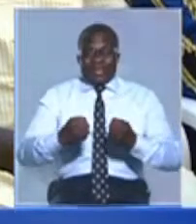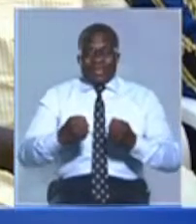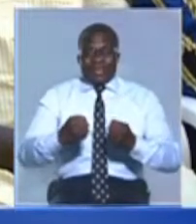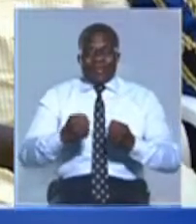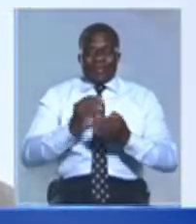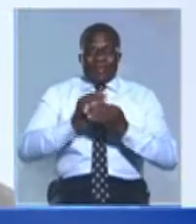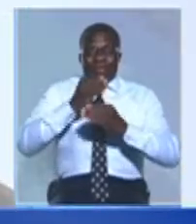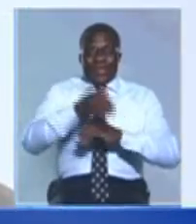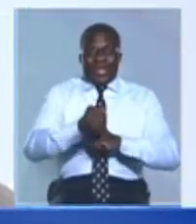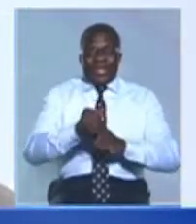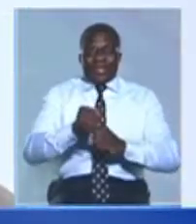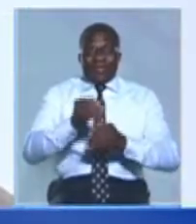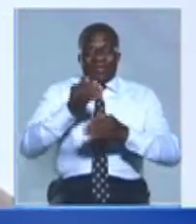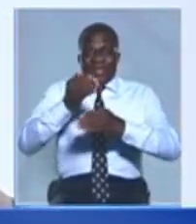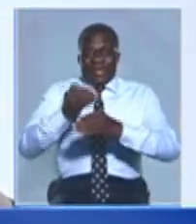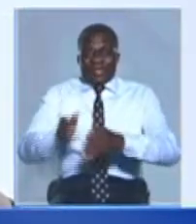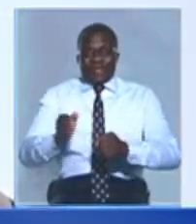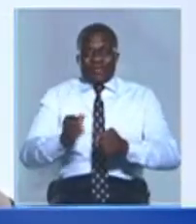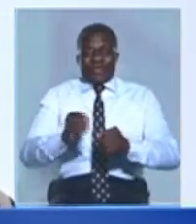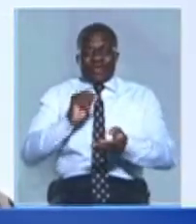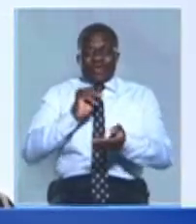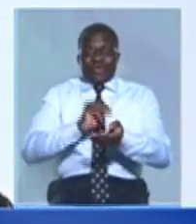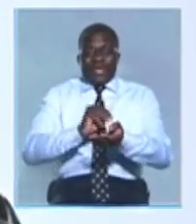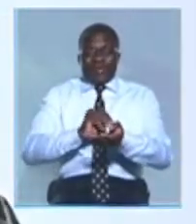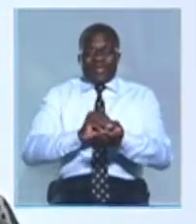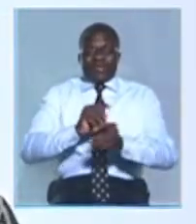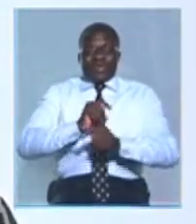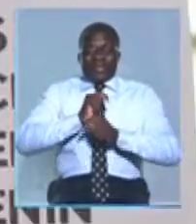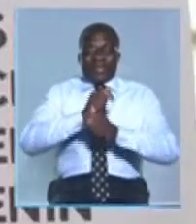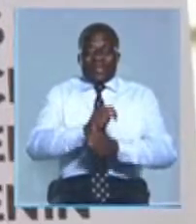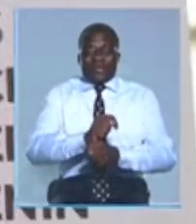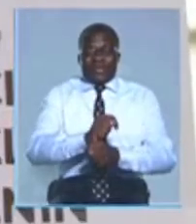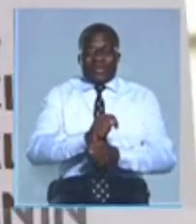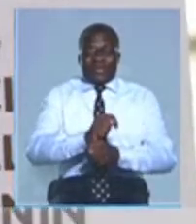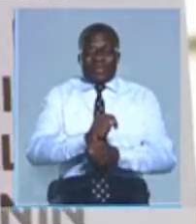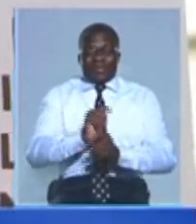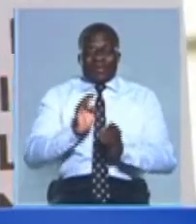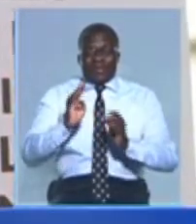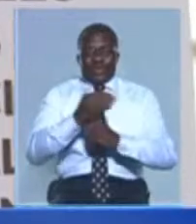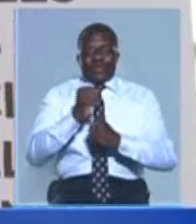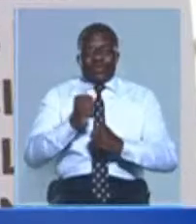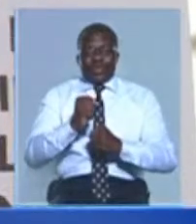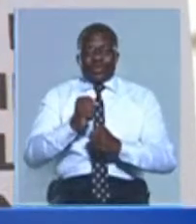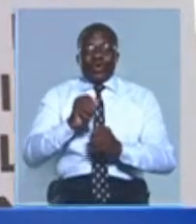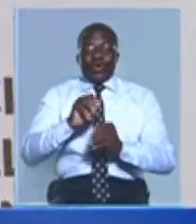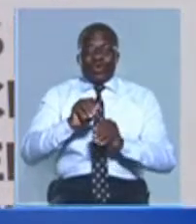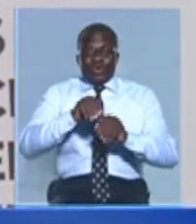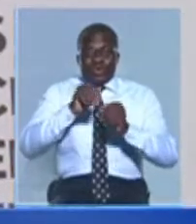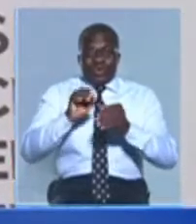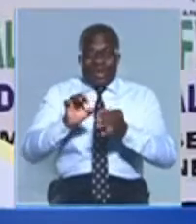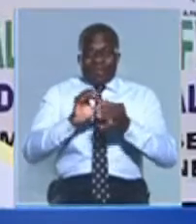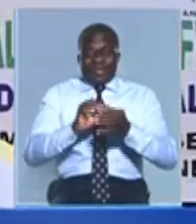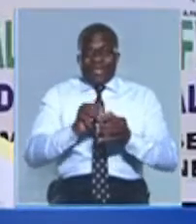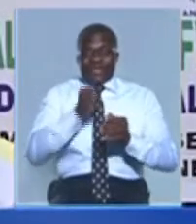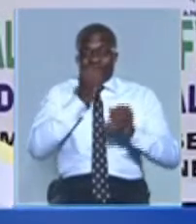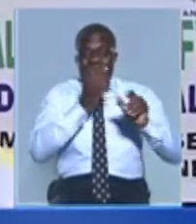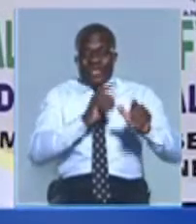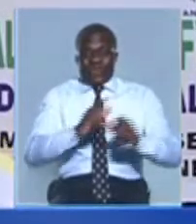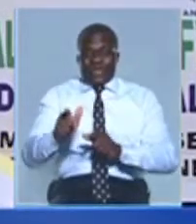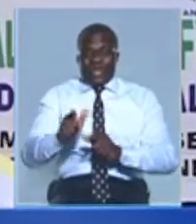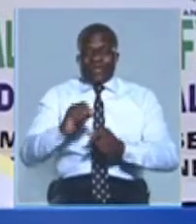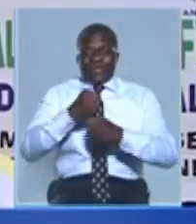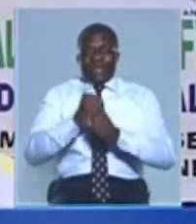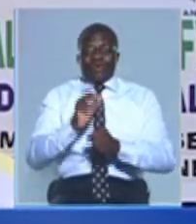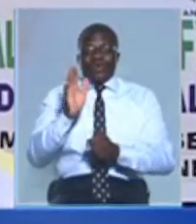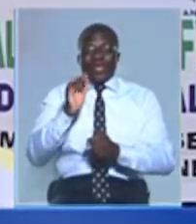à travers la division de la médecine traditionnelle. Le bureau de la FANAMETRAB du littoral est composé